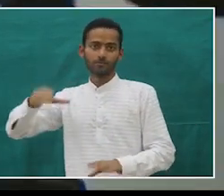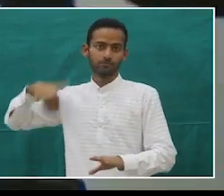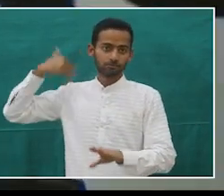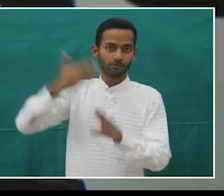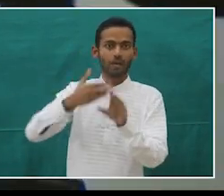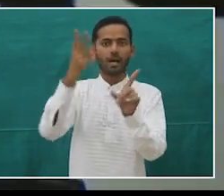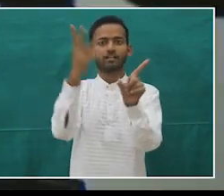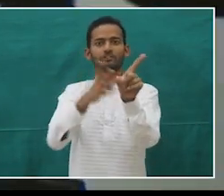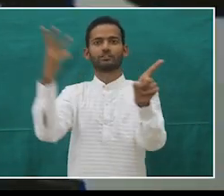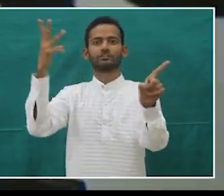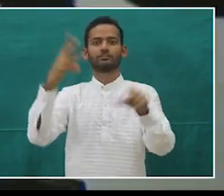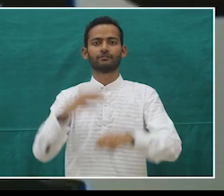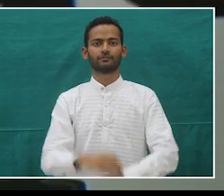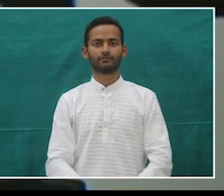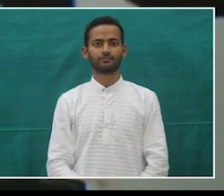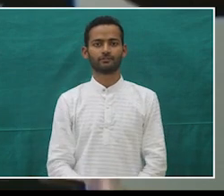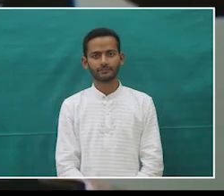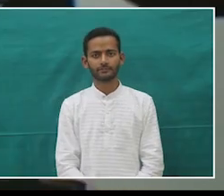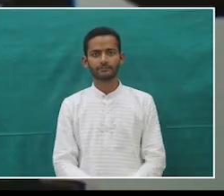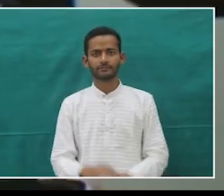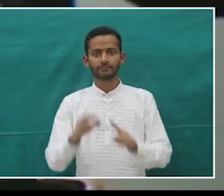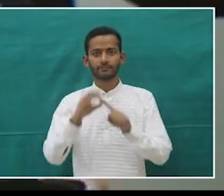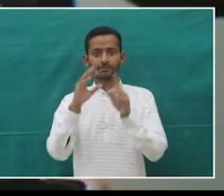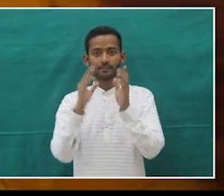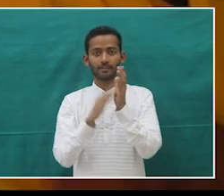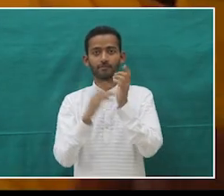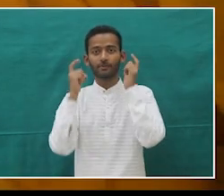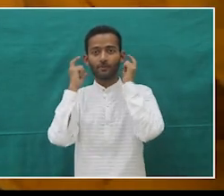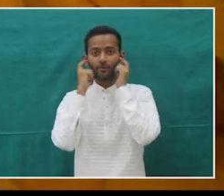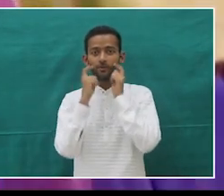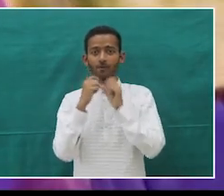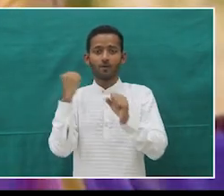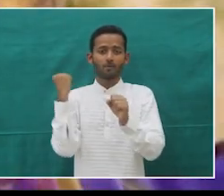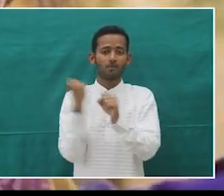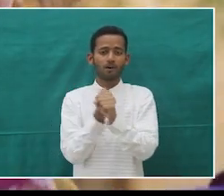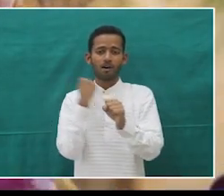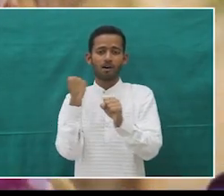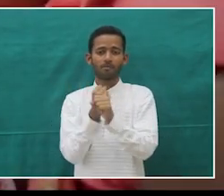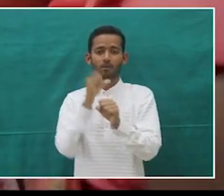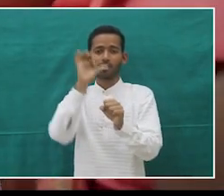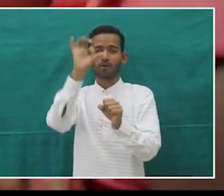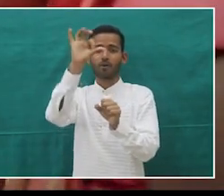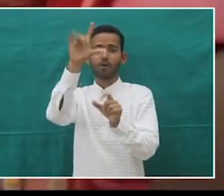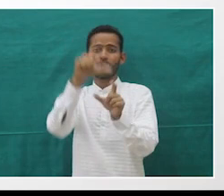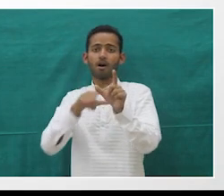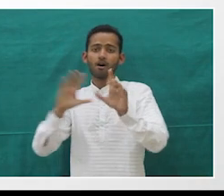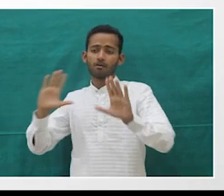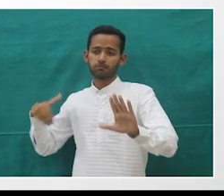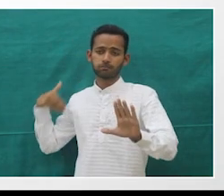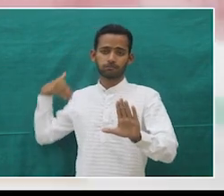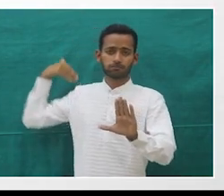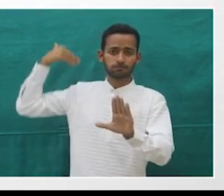मोदी जी द्वारा मध्य वर्ग के लोगों के चेहरों पर खुशी लाने के लिए मोदी सरकार ने